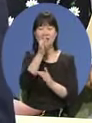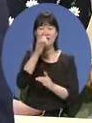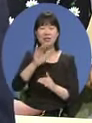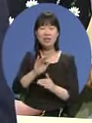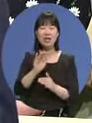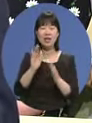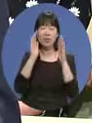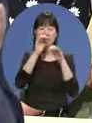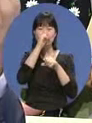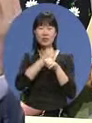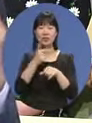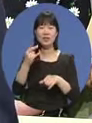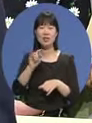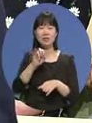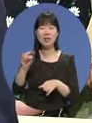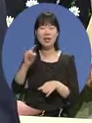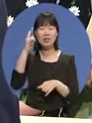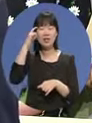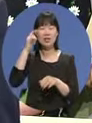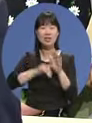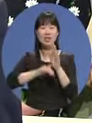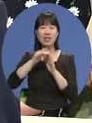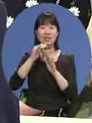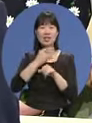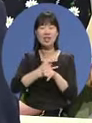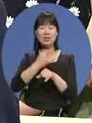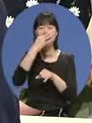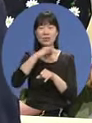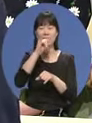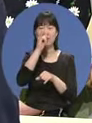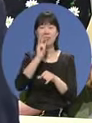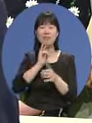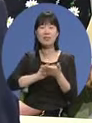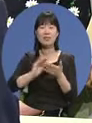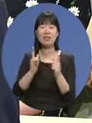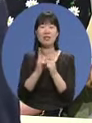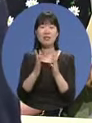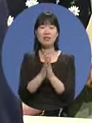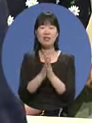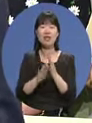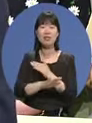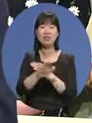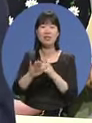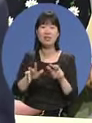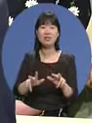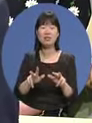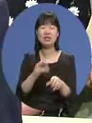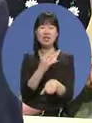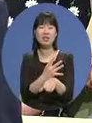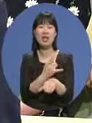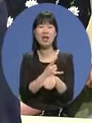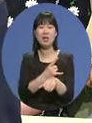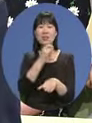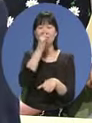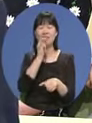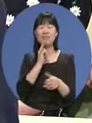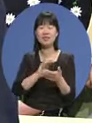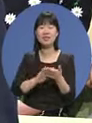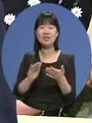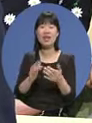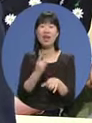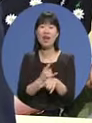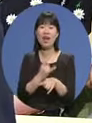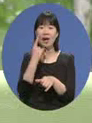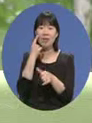굉장히 좋은 이제 뇌파로 머리를 이제 가득 채우는 그런 효과인데요. 실제로 이제 여기서 간단하게 해볼 수도 있는 네, 저희도 좀